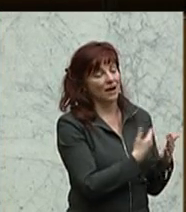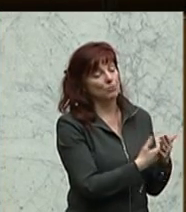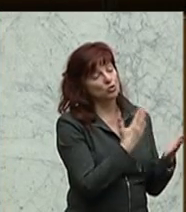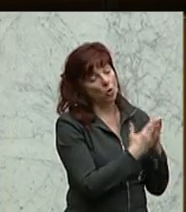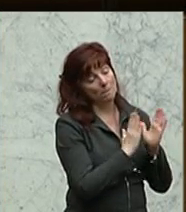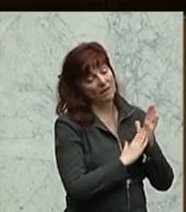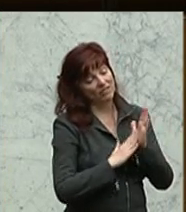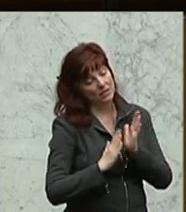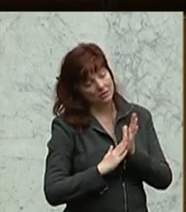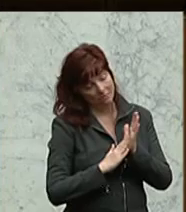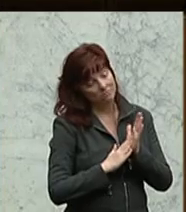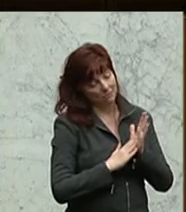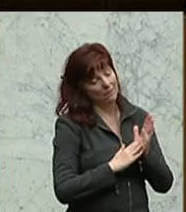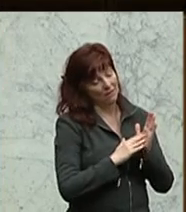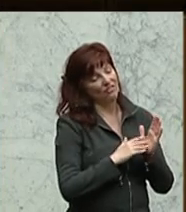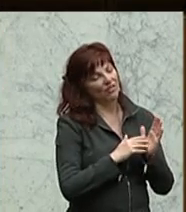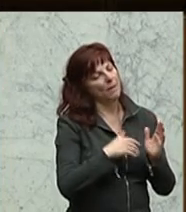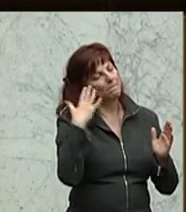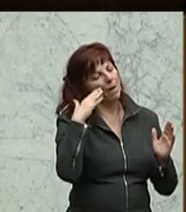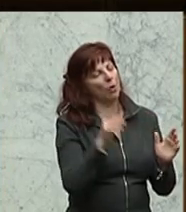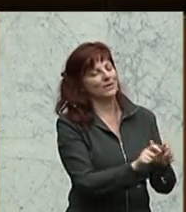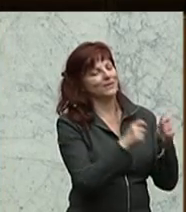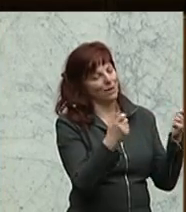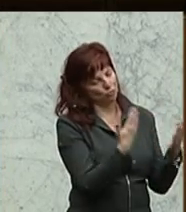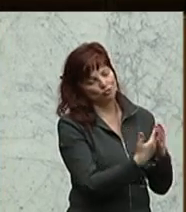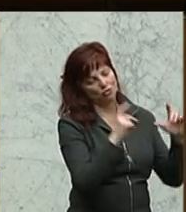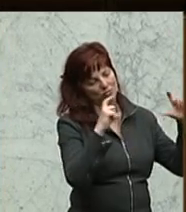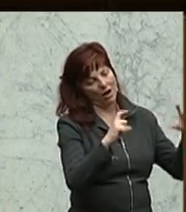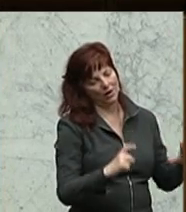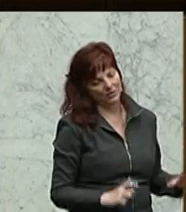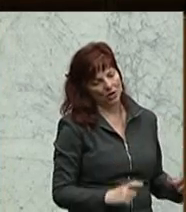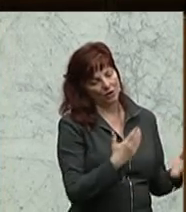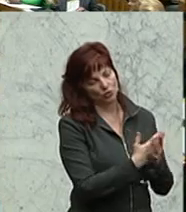Sie zurück. Wir brauchen wirklich keine Binnenmörder auf der